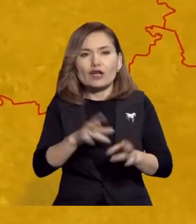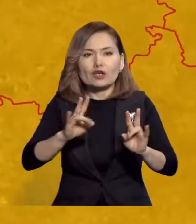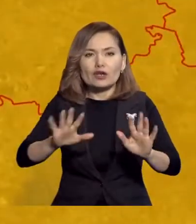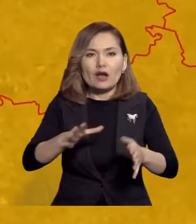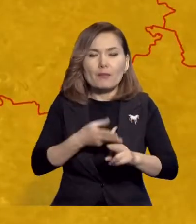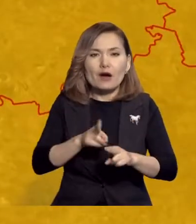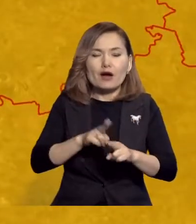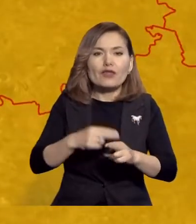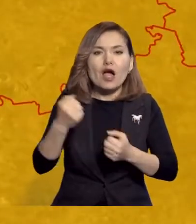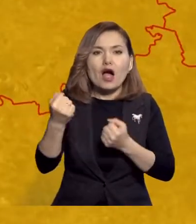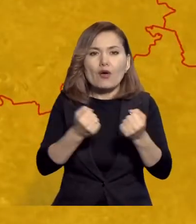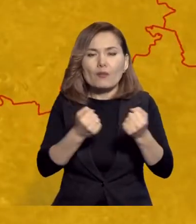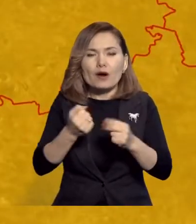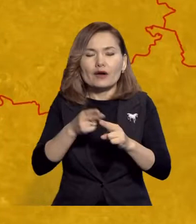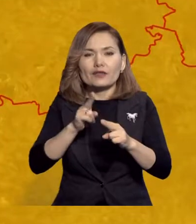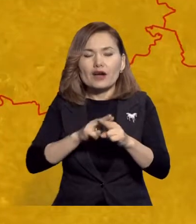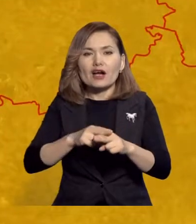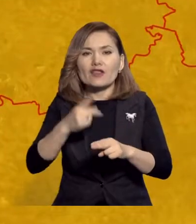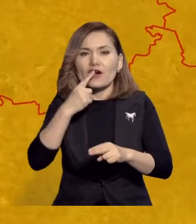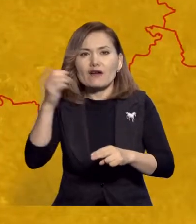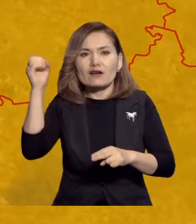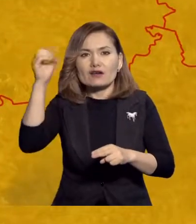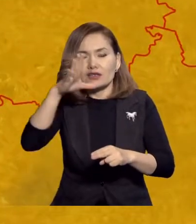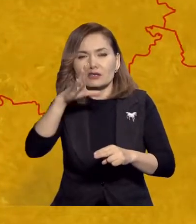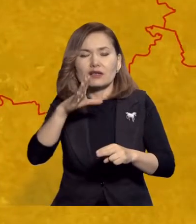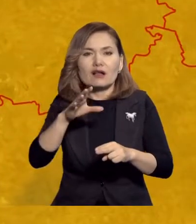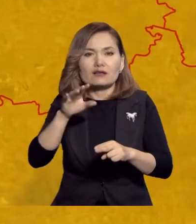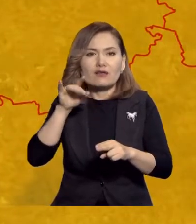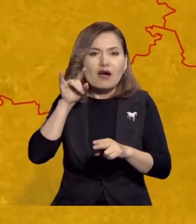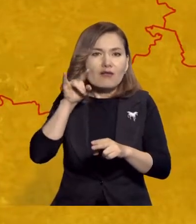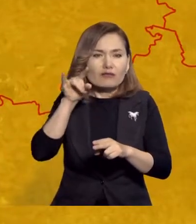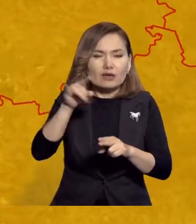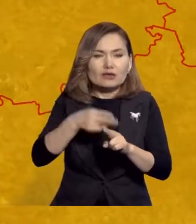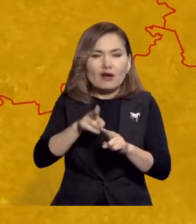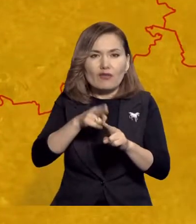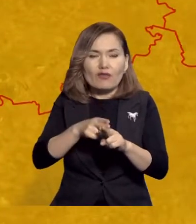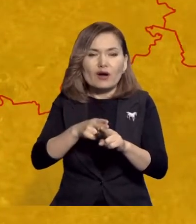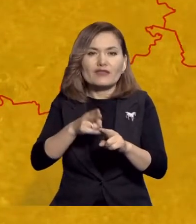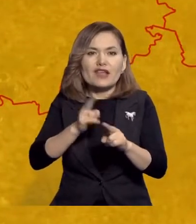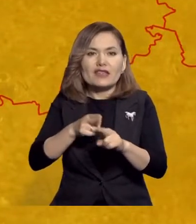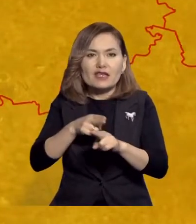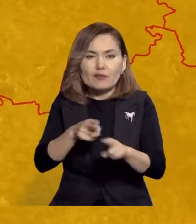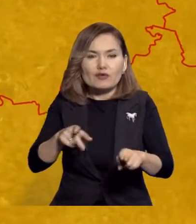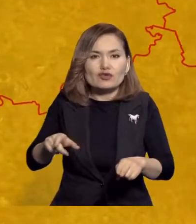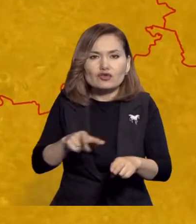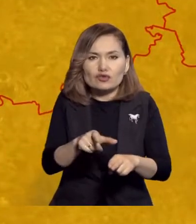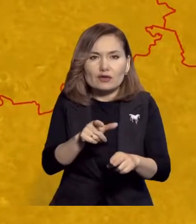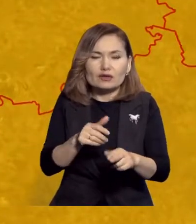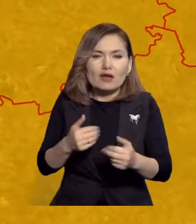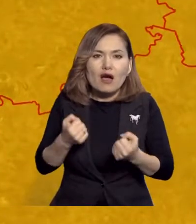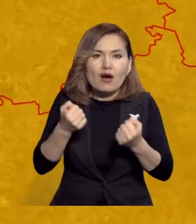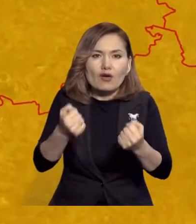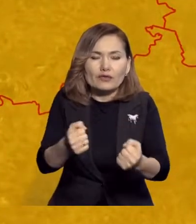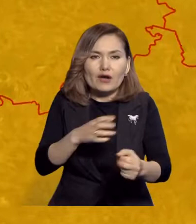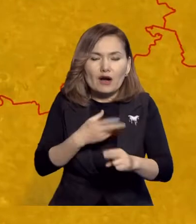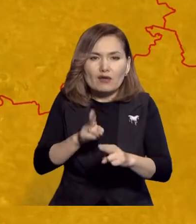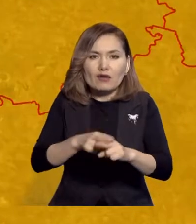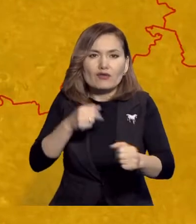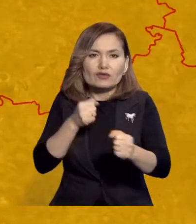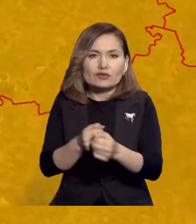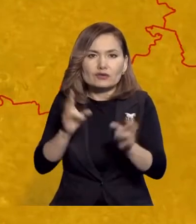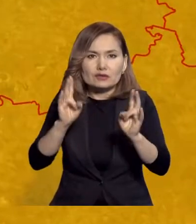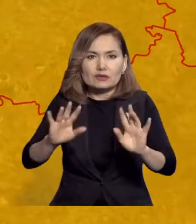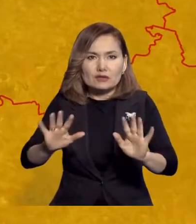Жүргізуші бағдаршамның тыйым салынған белгісін ескермей темір жолды кесіп өтуге әрекеттенген. Сөйтіп жөндеу жұмыстарын жүргізетін құраммен